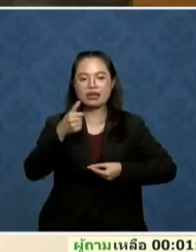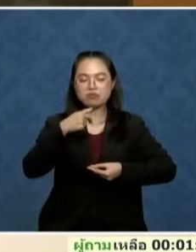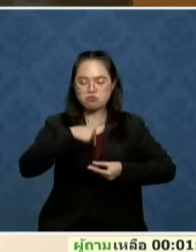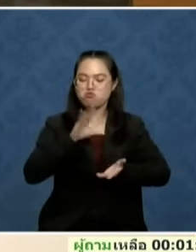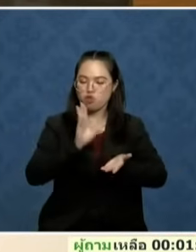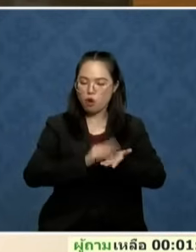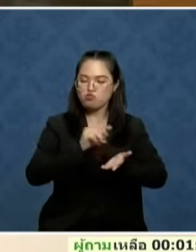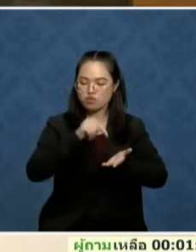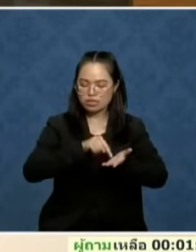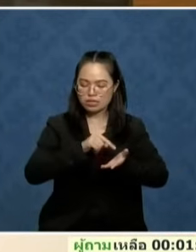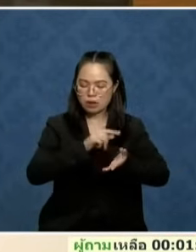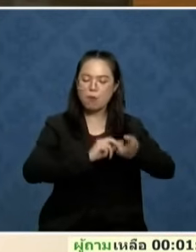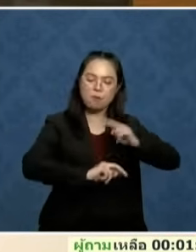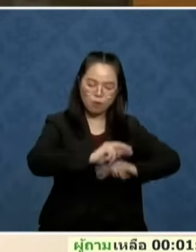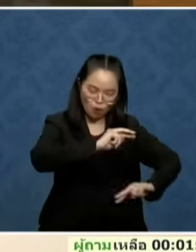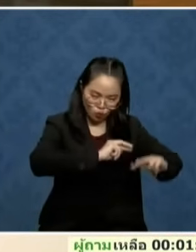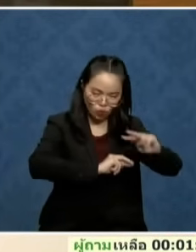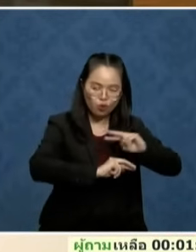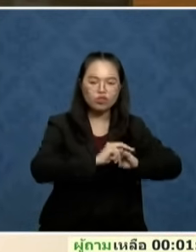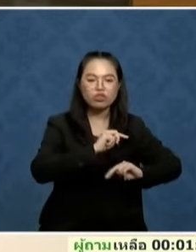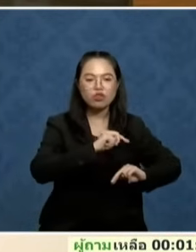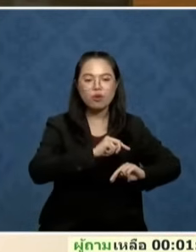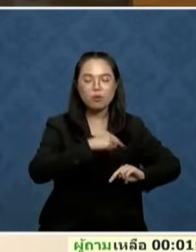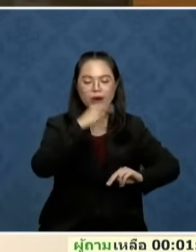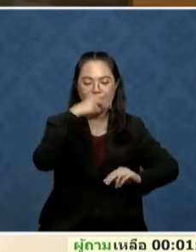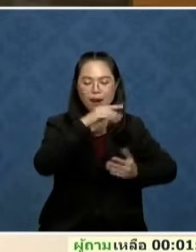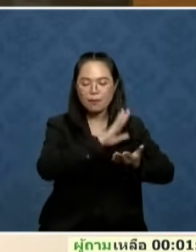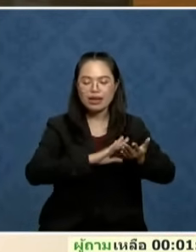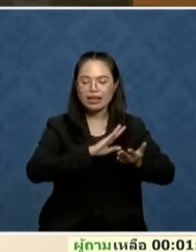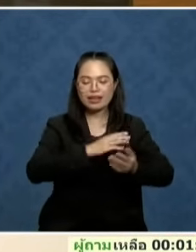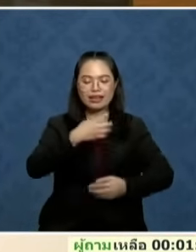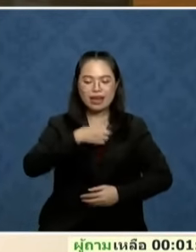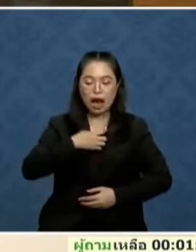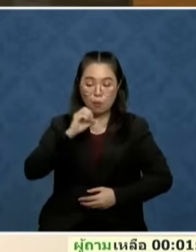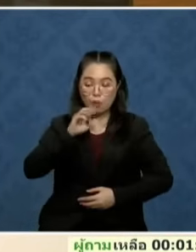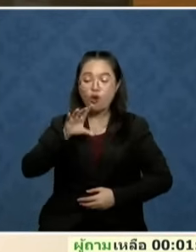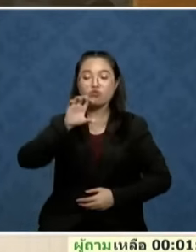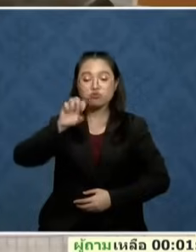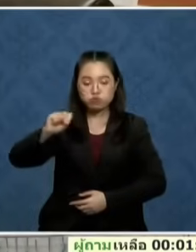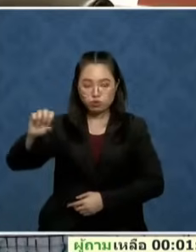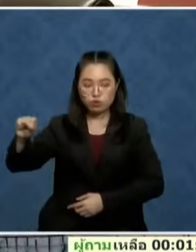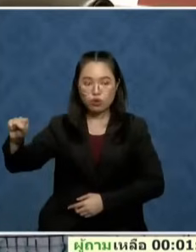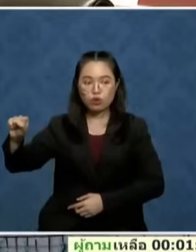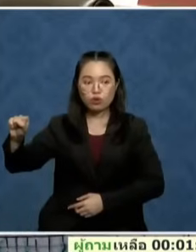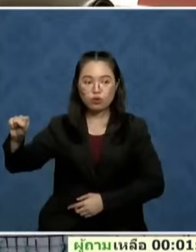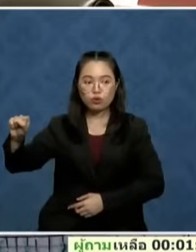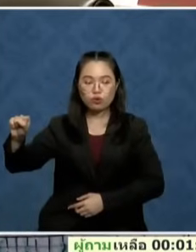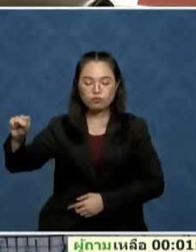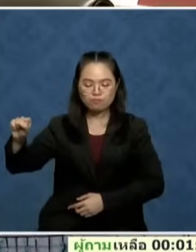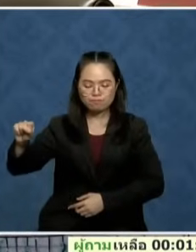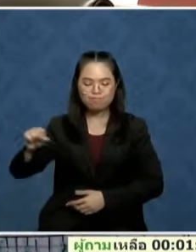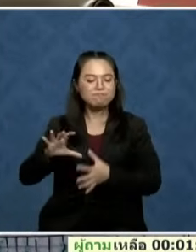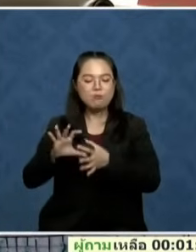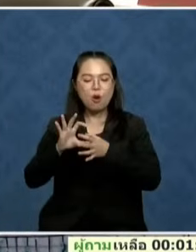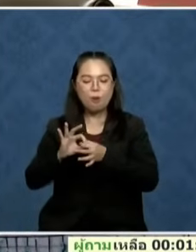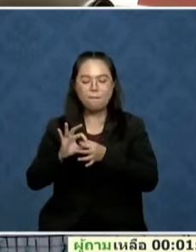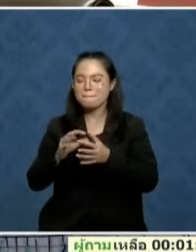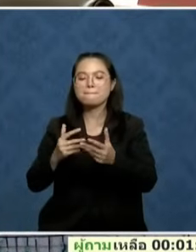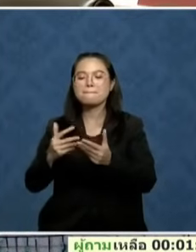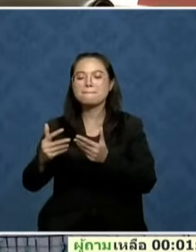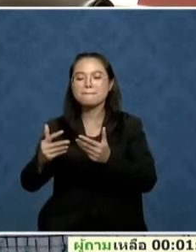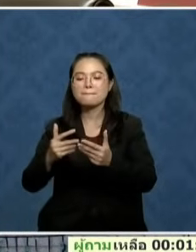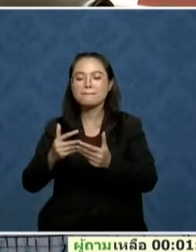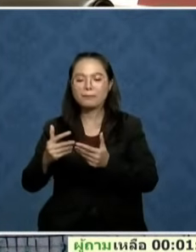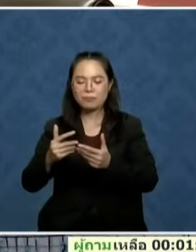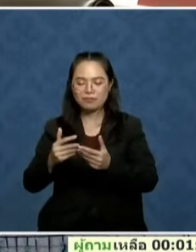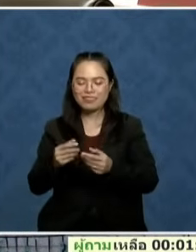ในการตรวจสอบเพราะฉะนั้นผมอยากให้ท่านสสผู้ทรงเกียรติได้คลายความกังวลรัฐบาลไ